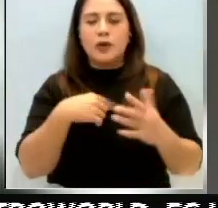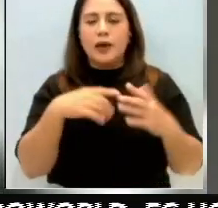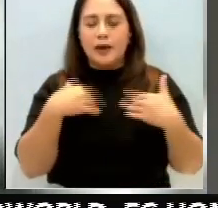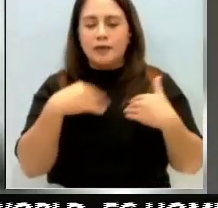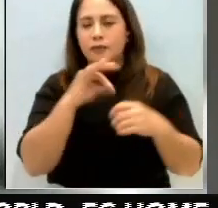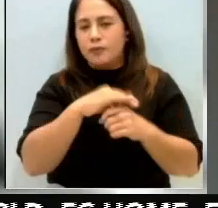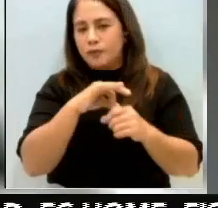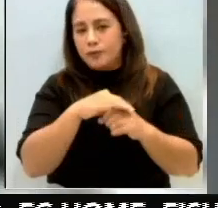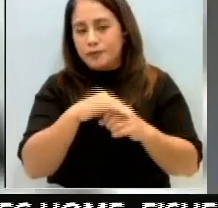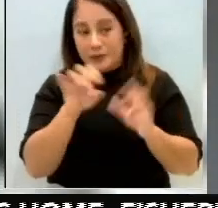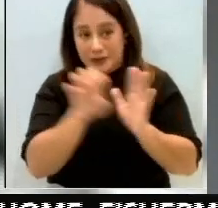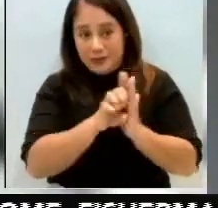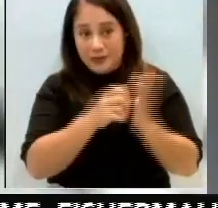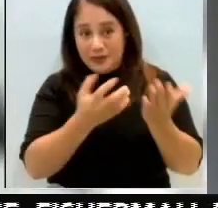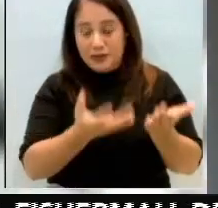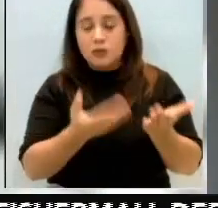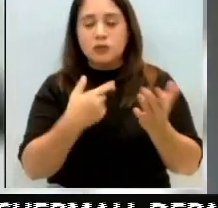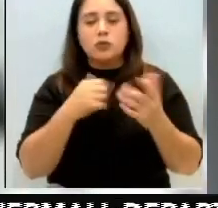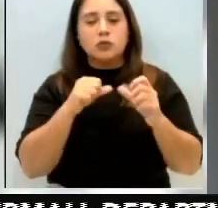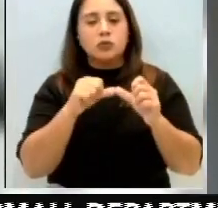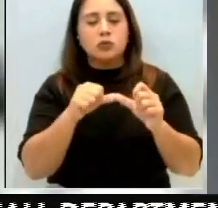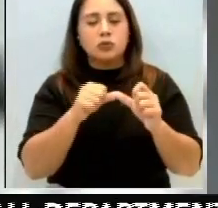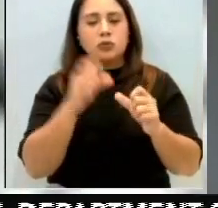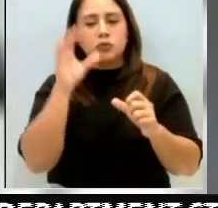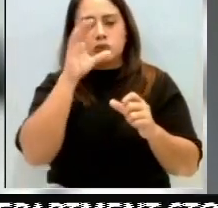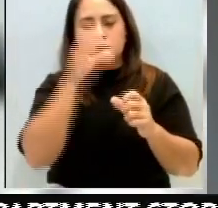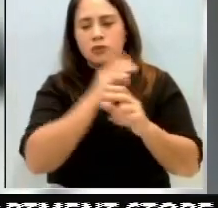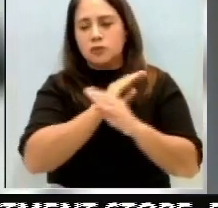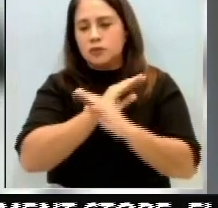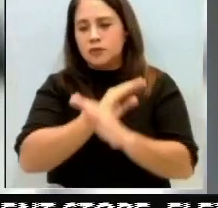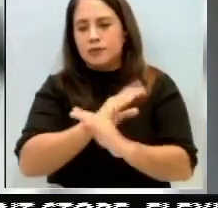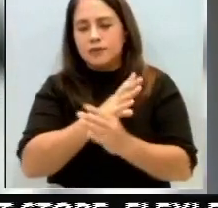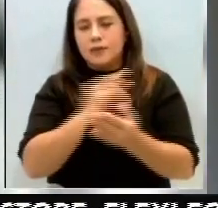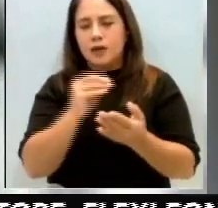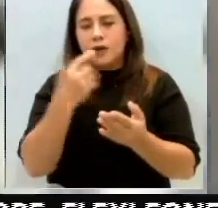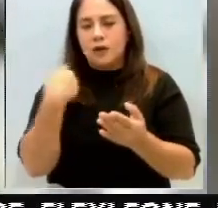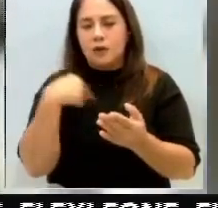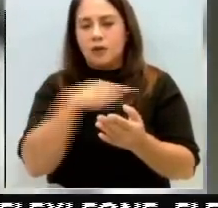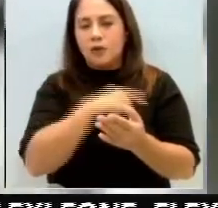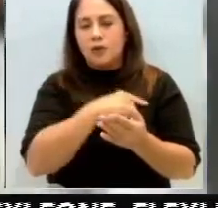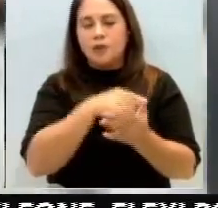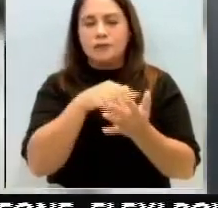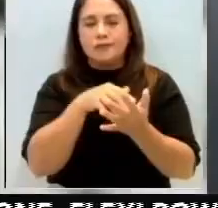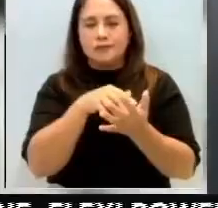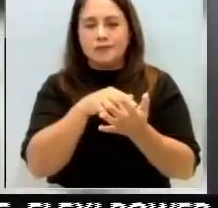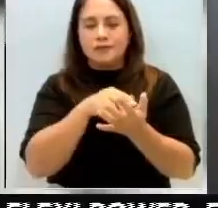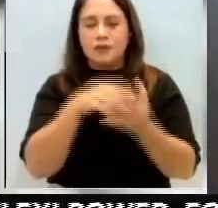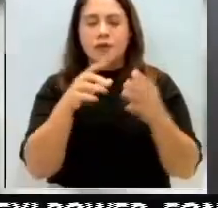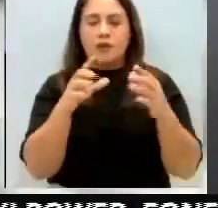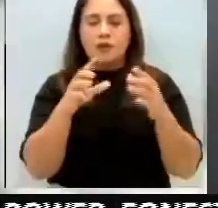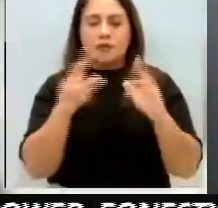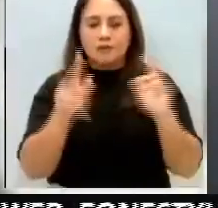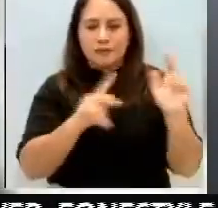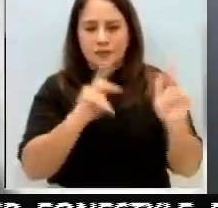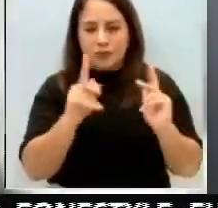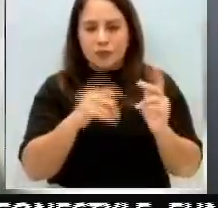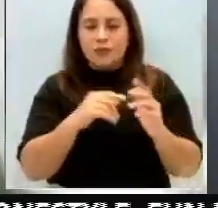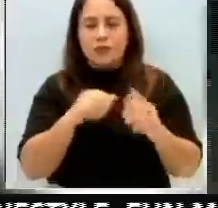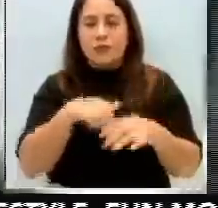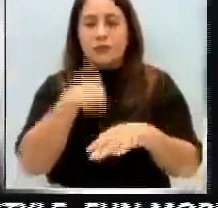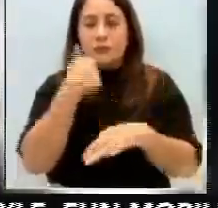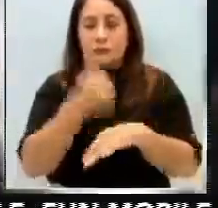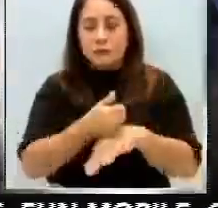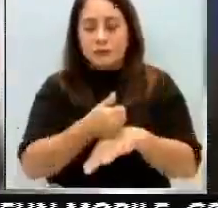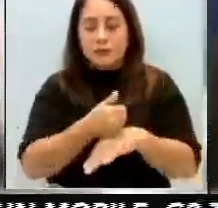which continue to seek to protect our vulnerable populace. Kasunod ng paglulunsad ng bivalent